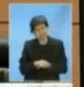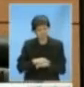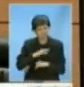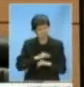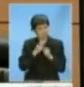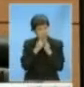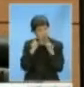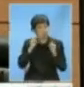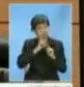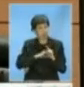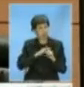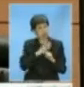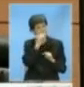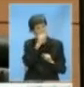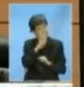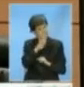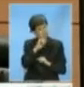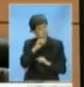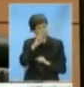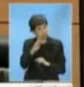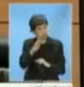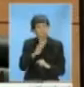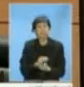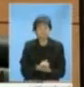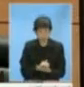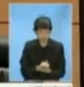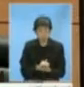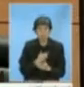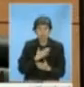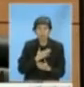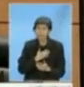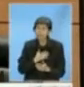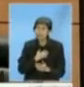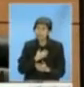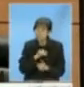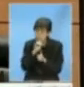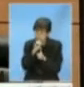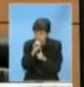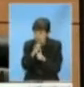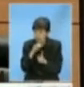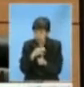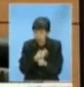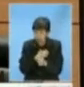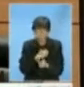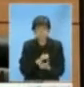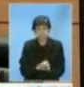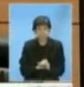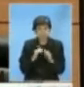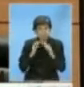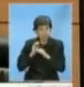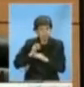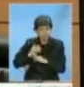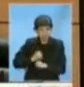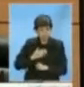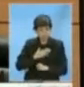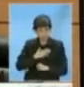ปกติเพราะฉะนั้นอยากจะขอนำเสนอว่าวิธีการที่ประชาธิปัตย์